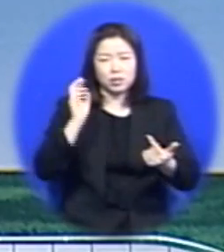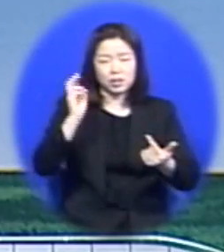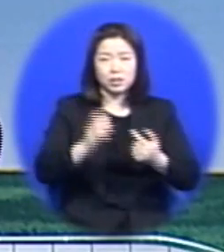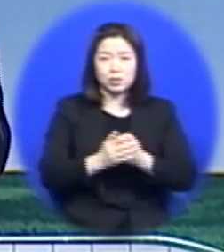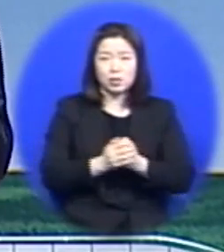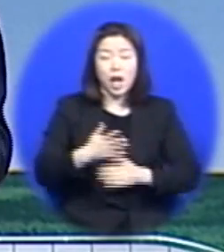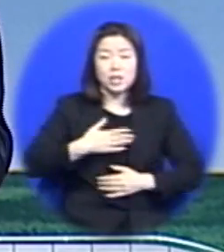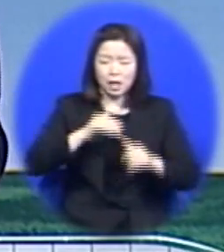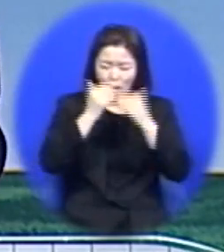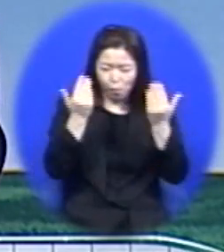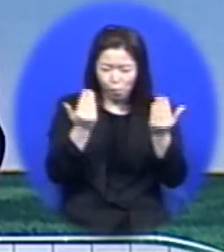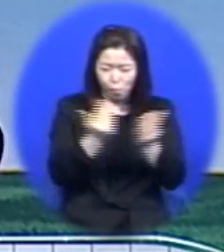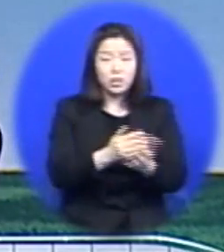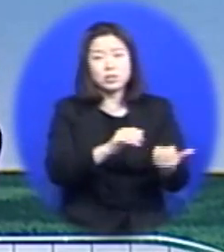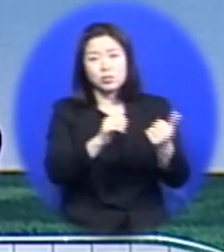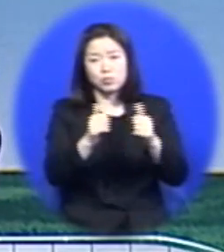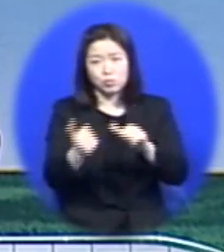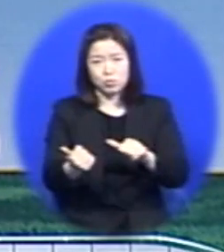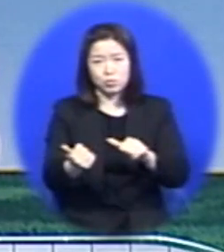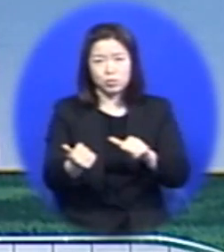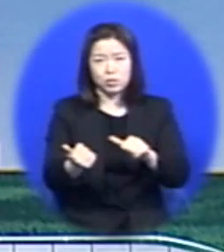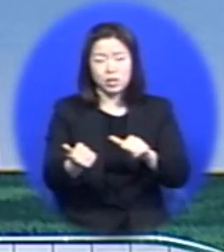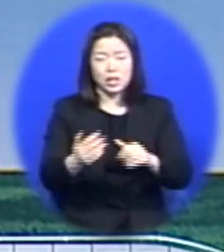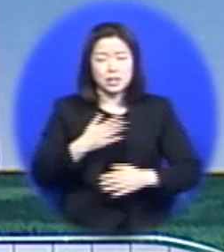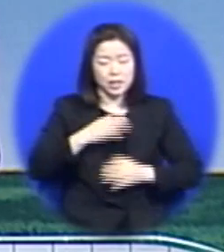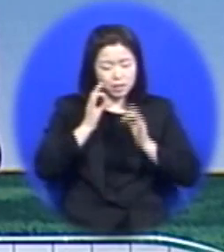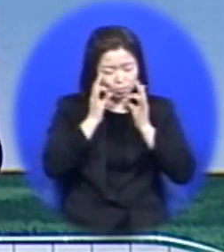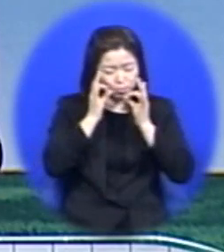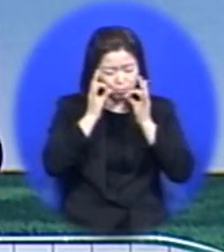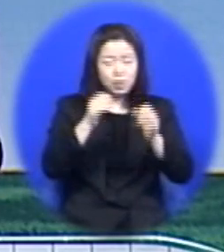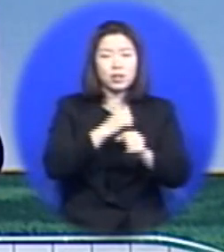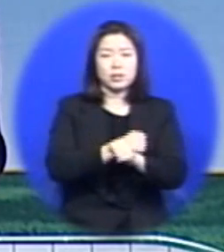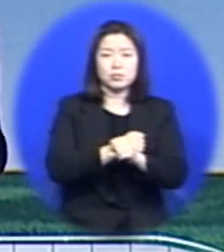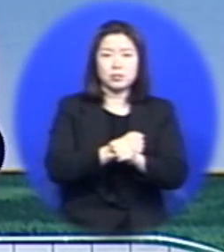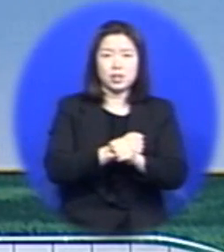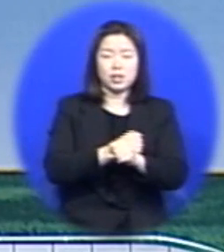제가 완전히 죽도록 제가 노력하겠습니다.